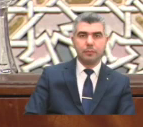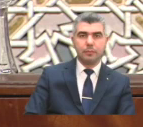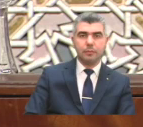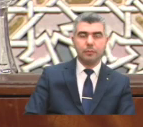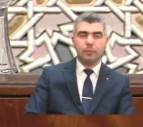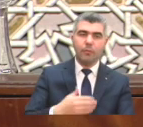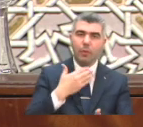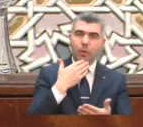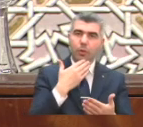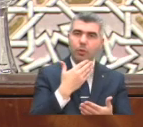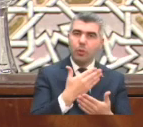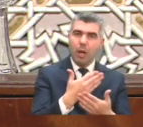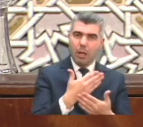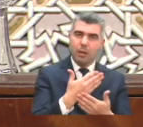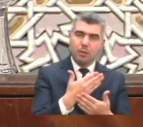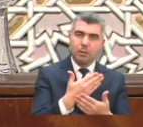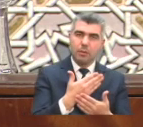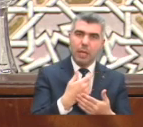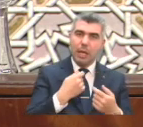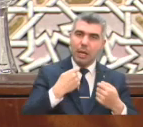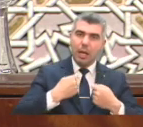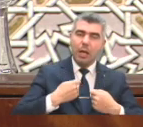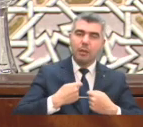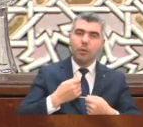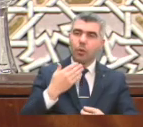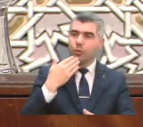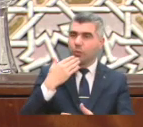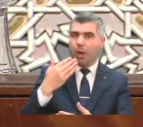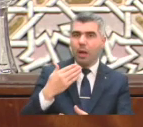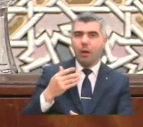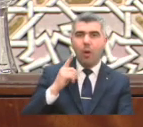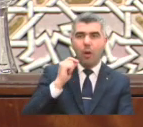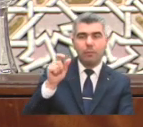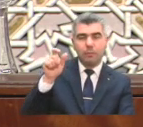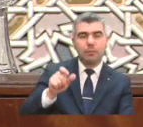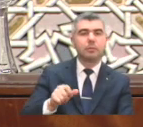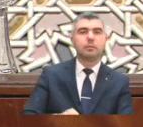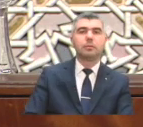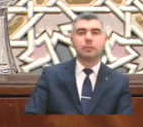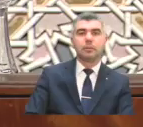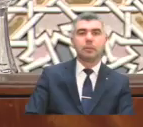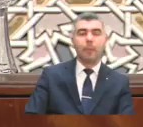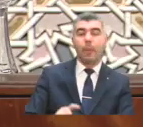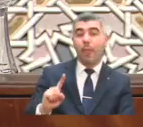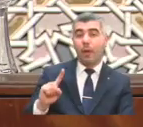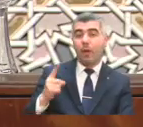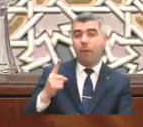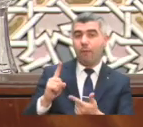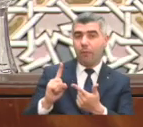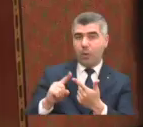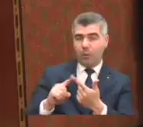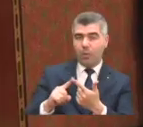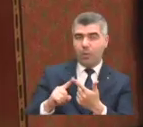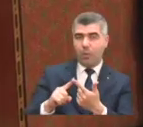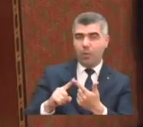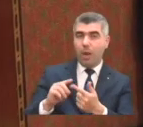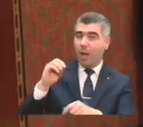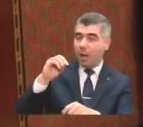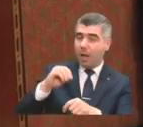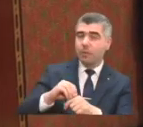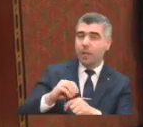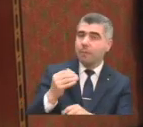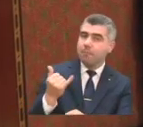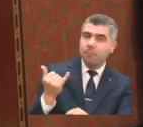شكرا سيدة الرئيسة، شكرا سيد نائب المحترم. أولا خصنا نأكد مرة أخرى